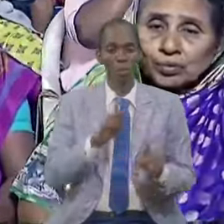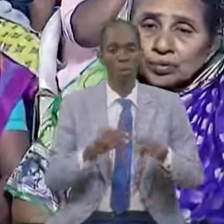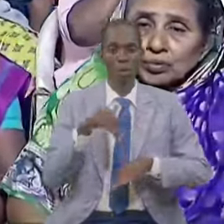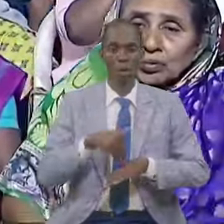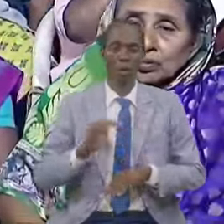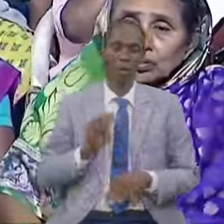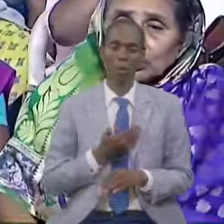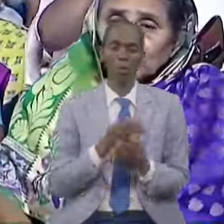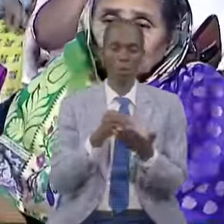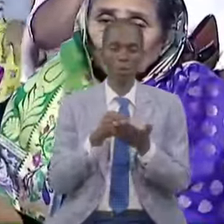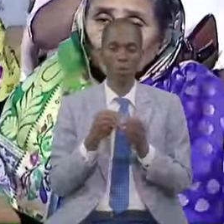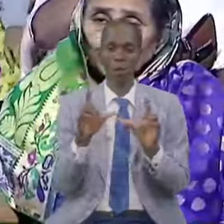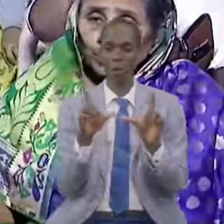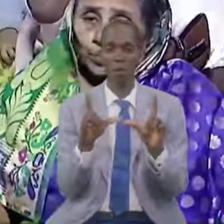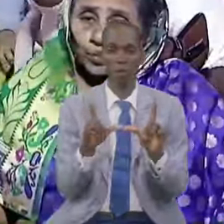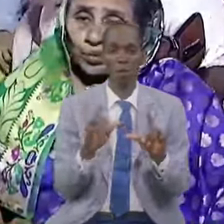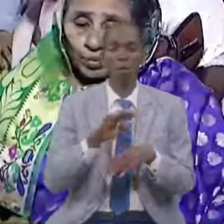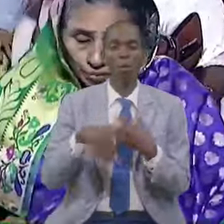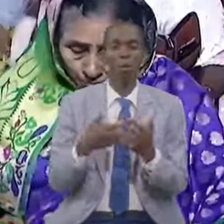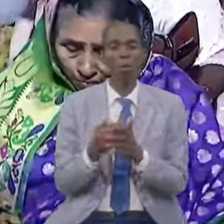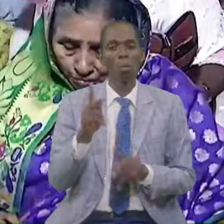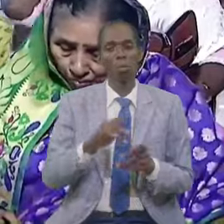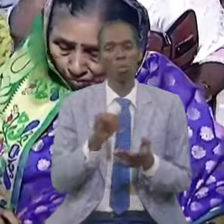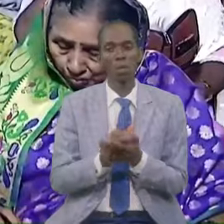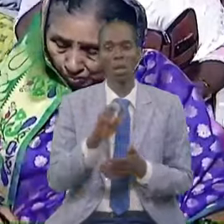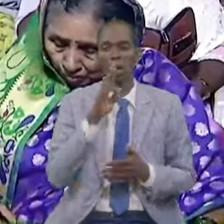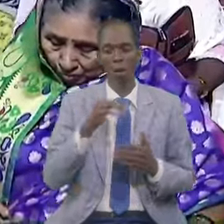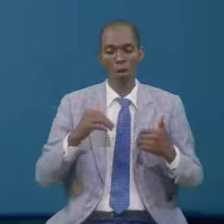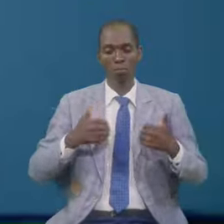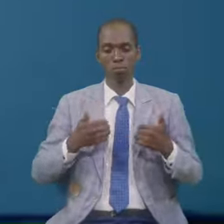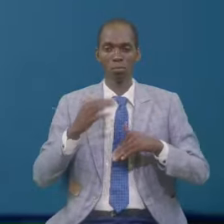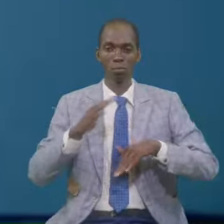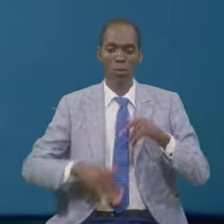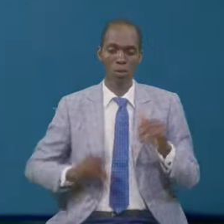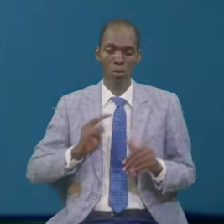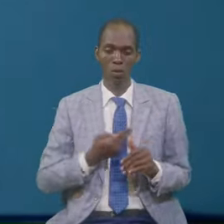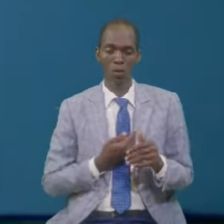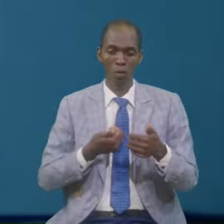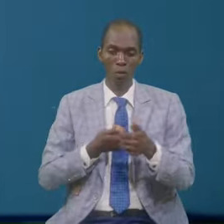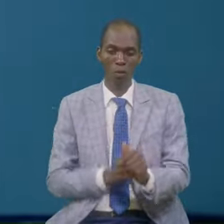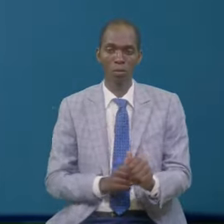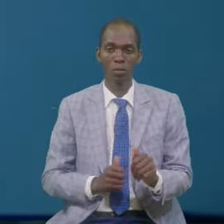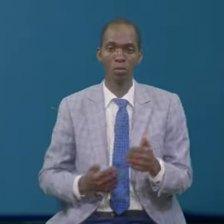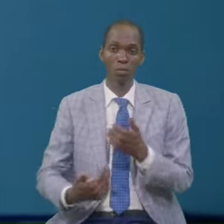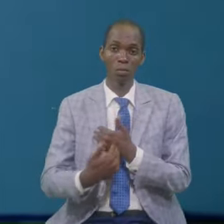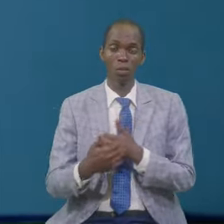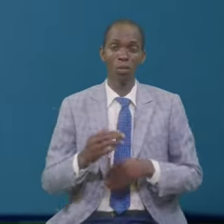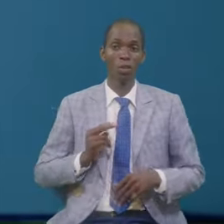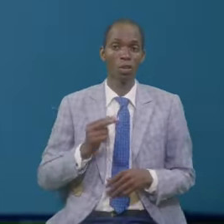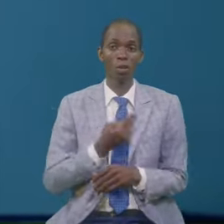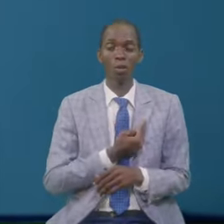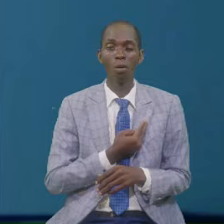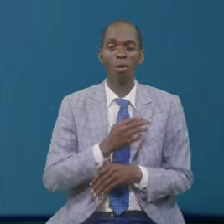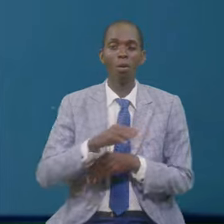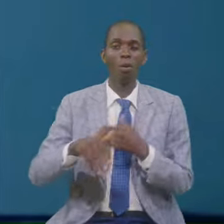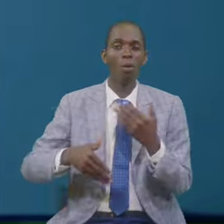ఉన్నవారు. All the younger people, generation following after us. మనల్ని వెంబడిస్తున్న యవన తరములో ఉన్న వారందరూ కూడా. All